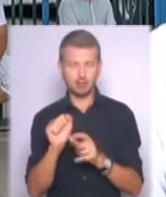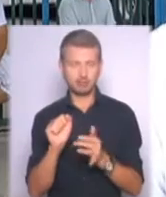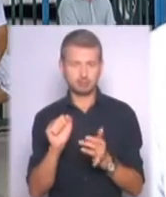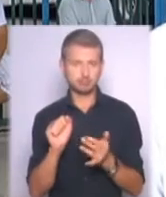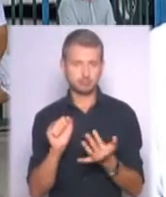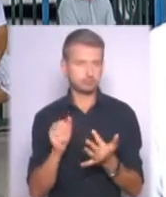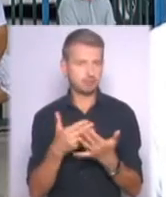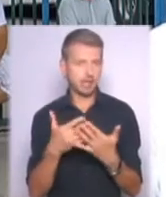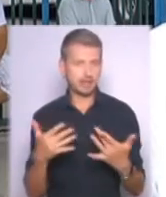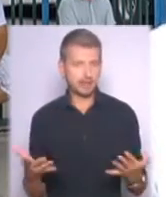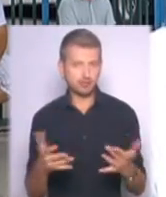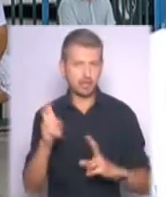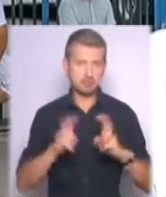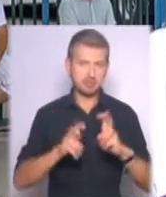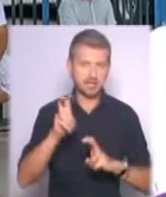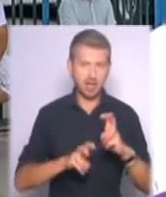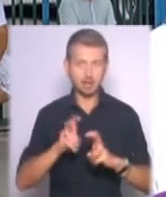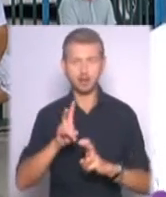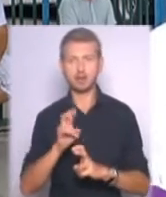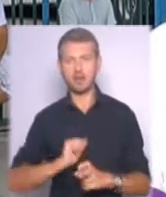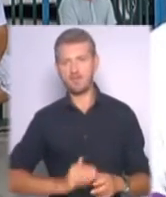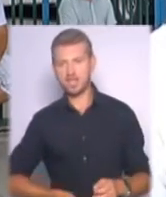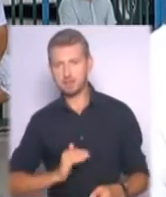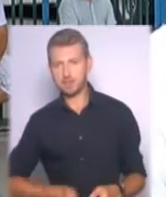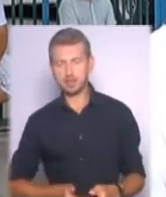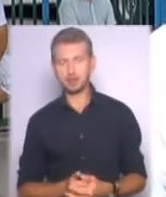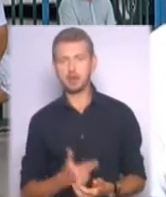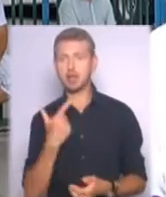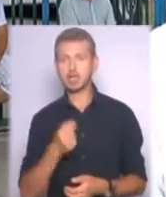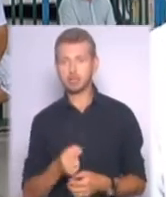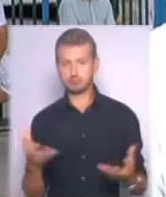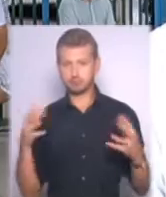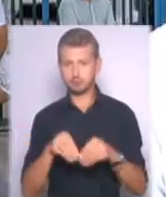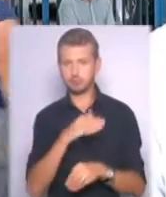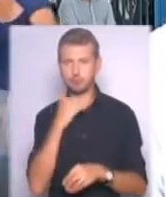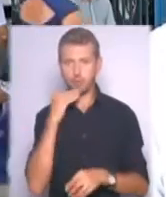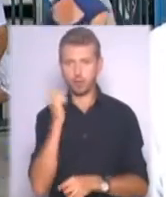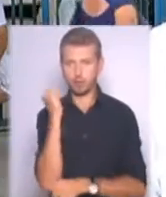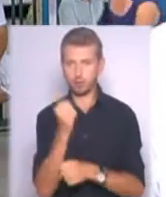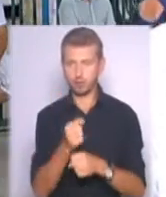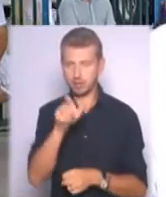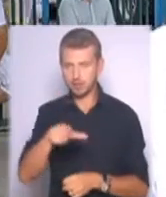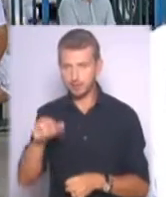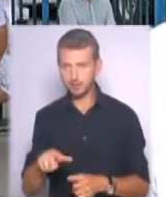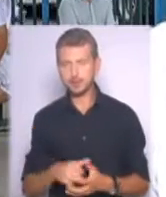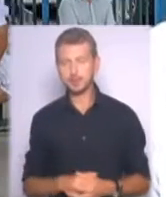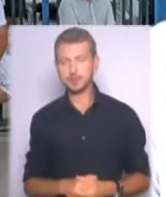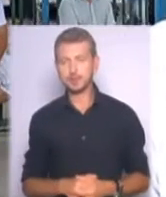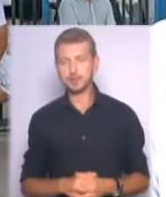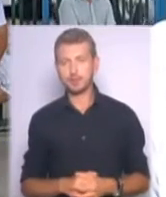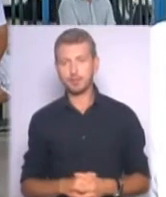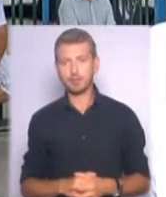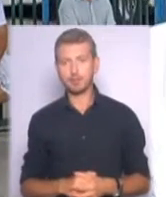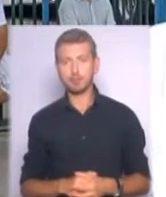на различные предприятия, на фирмы, где сосредоточено большое количество работников